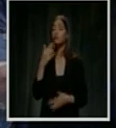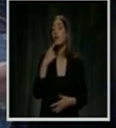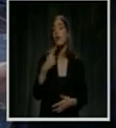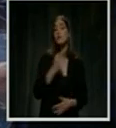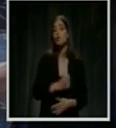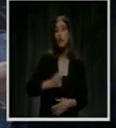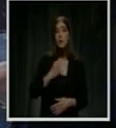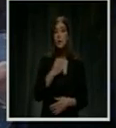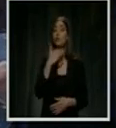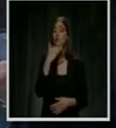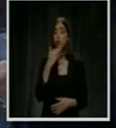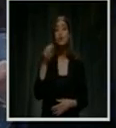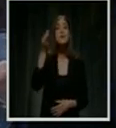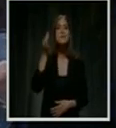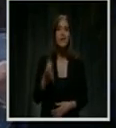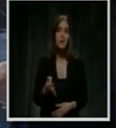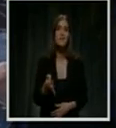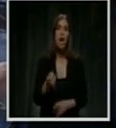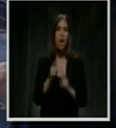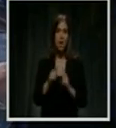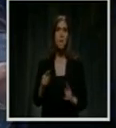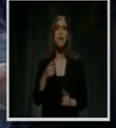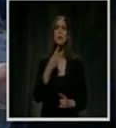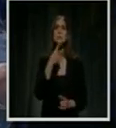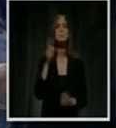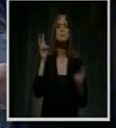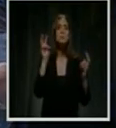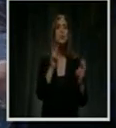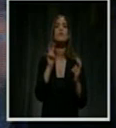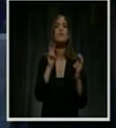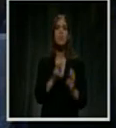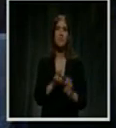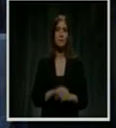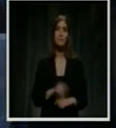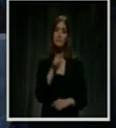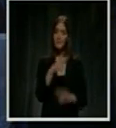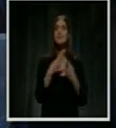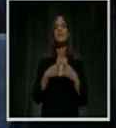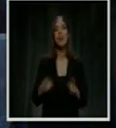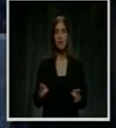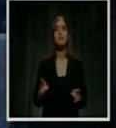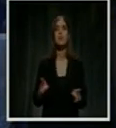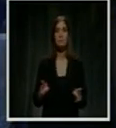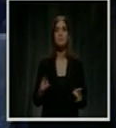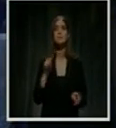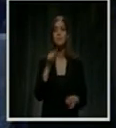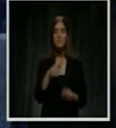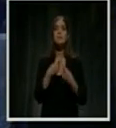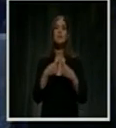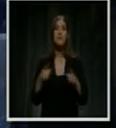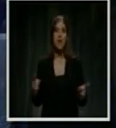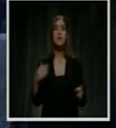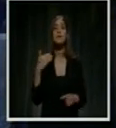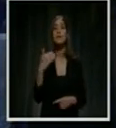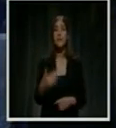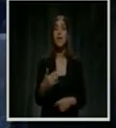bis-serjetà, tant li spiċċa jikkundanna kulħadd. U għalhekk id-differenza, għalhekk id-differenza jibqa'